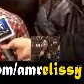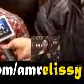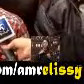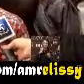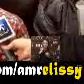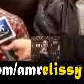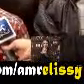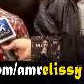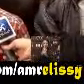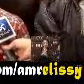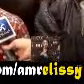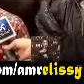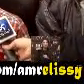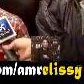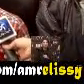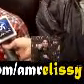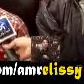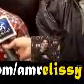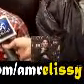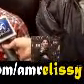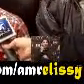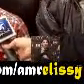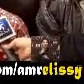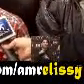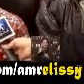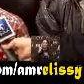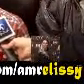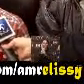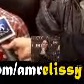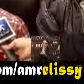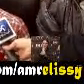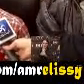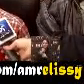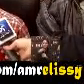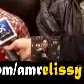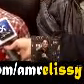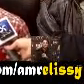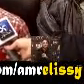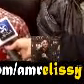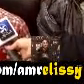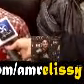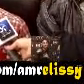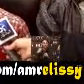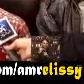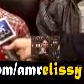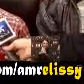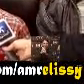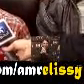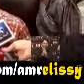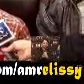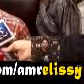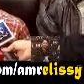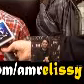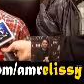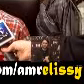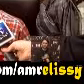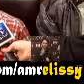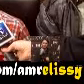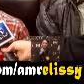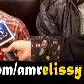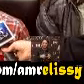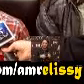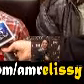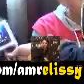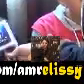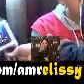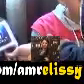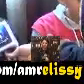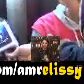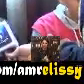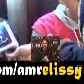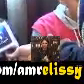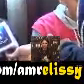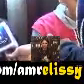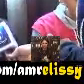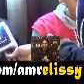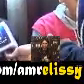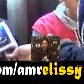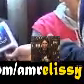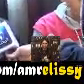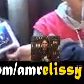هنيجي ونقابل رئيس الوزراء شخصيا الدكتور شمانديل ويعني هي يوم عظيم أوي.